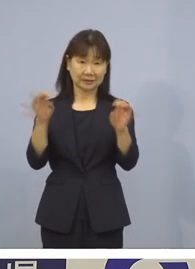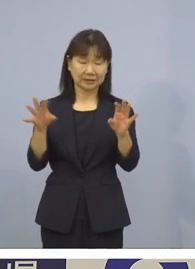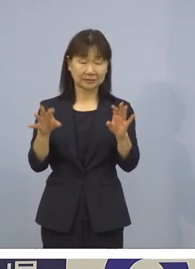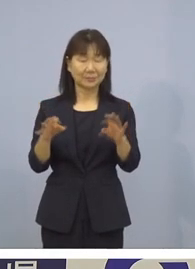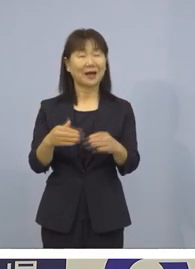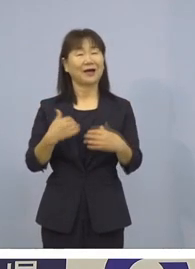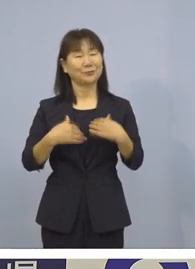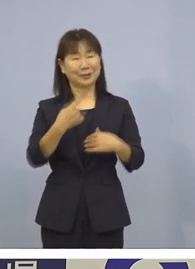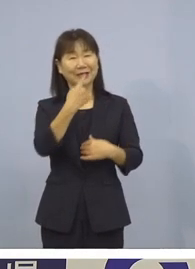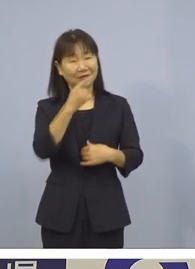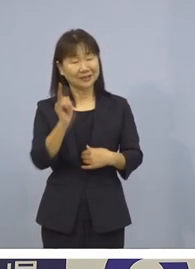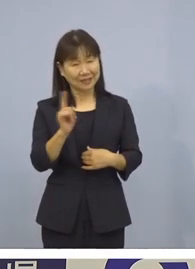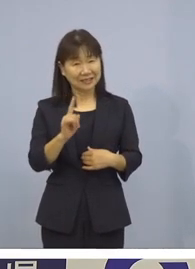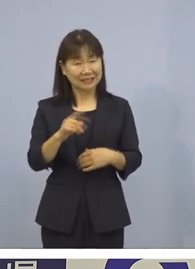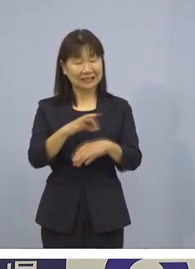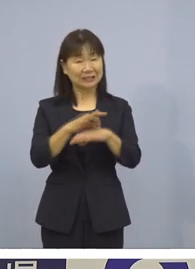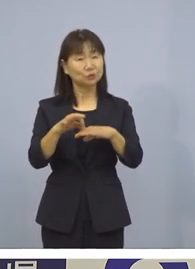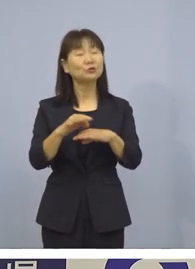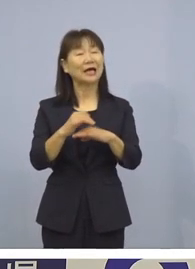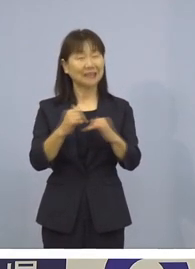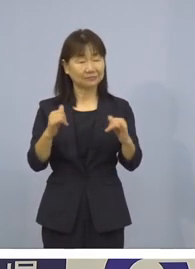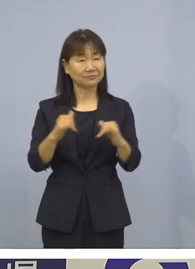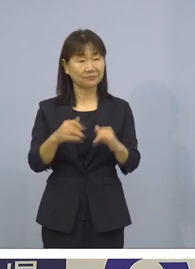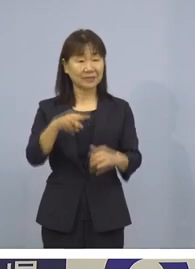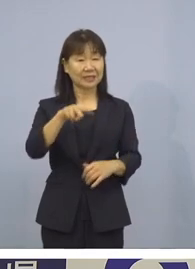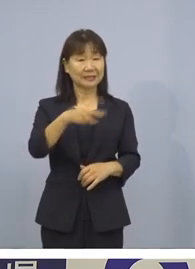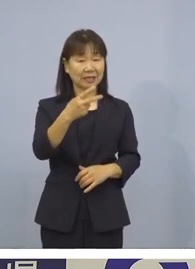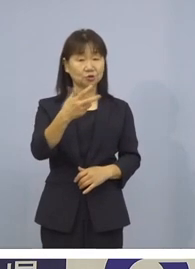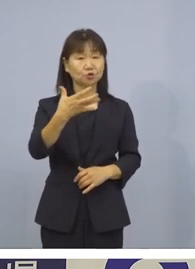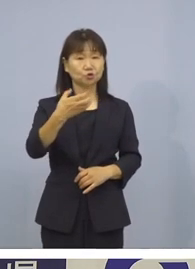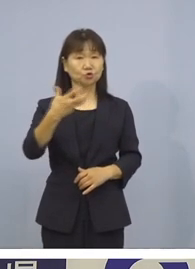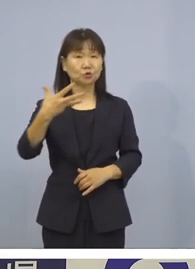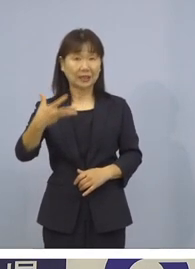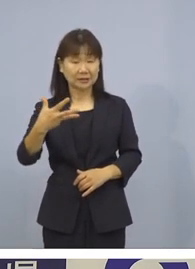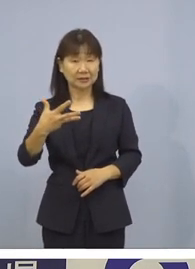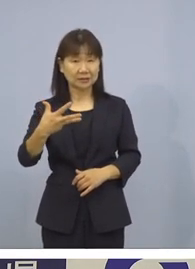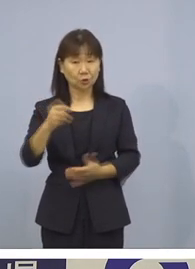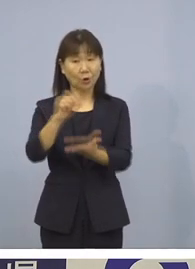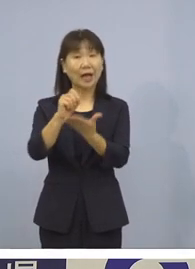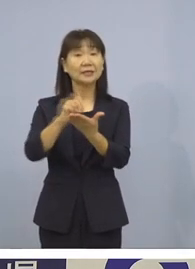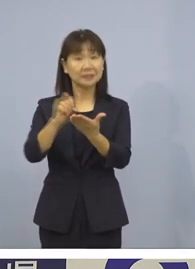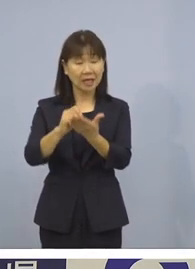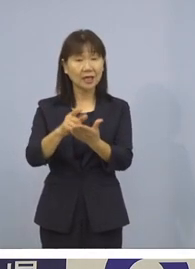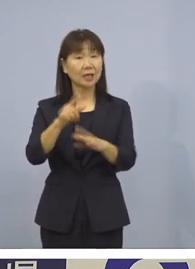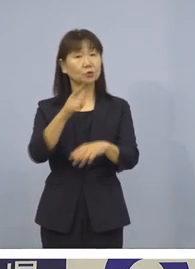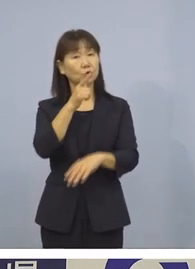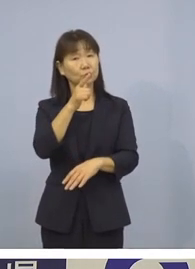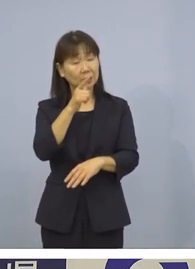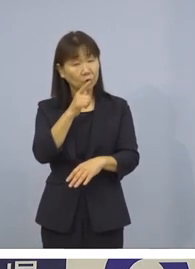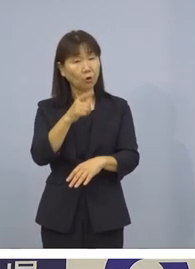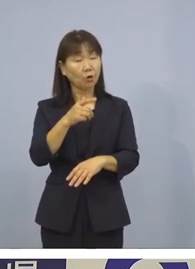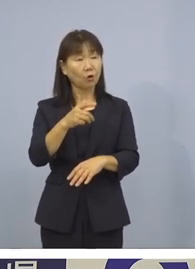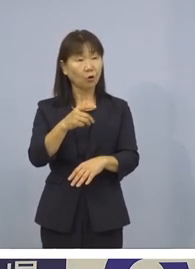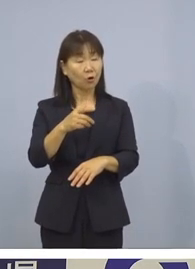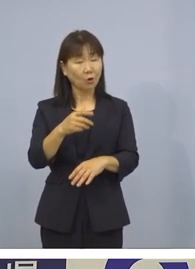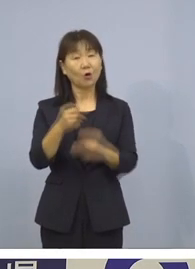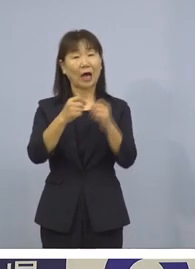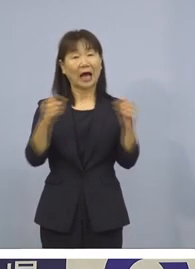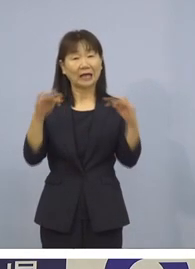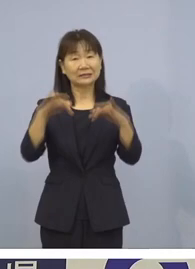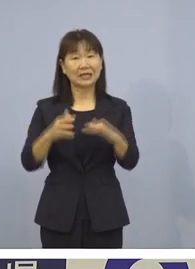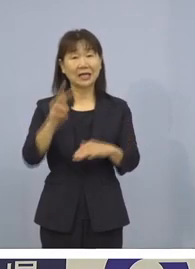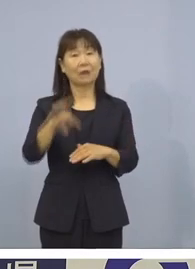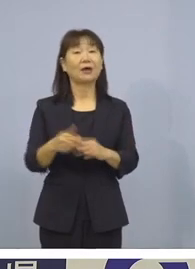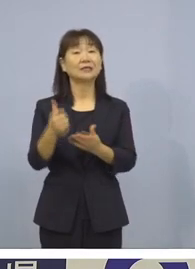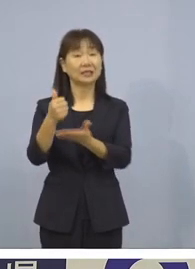さんってね298って書いて、徳島の長谷川さんっていう牛をやってらっしゃる方